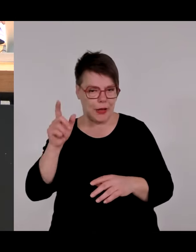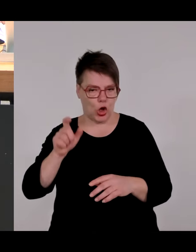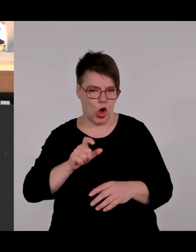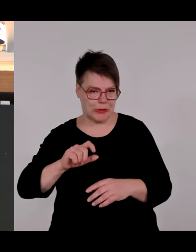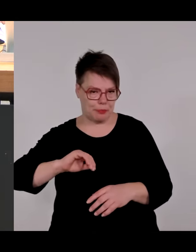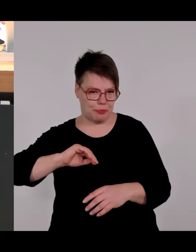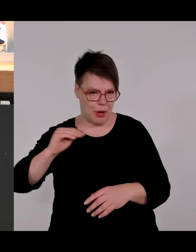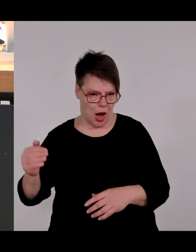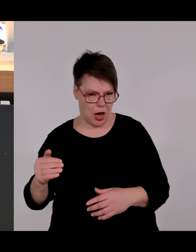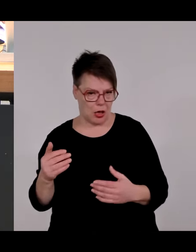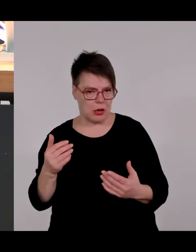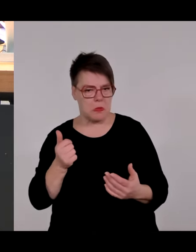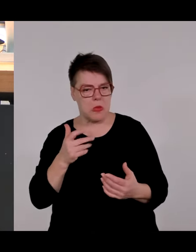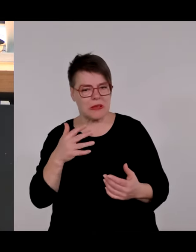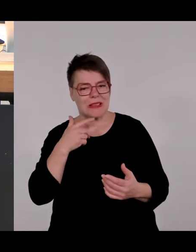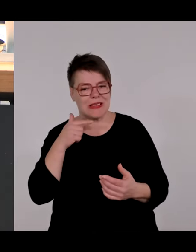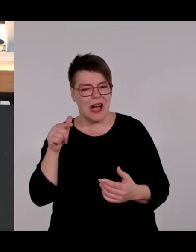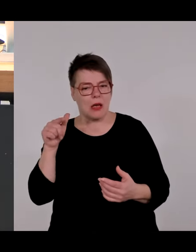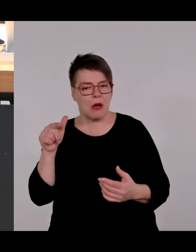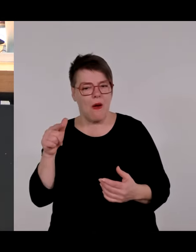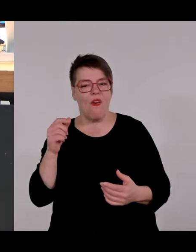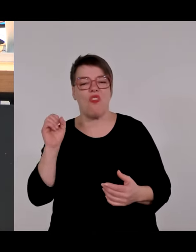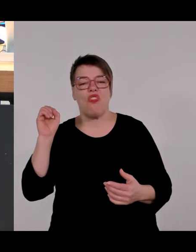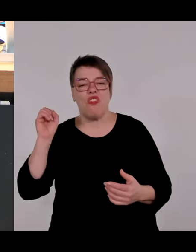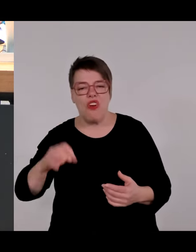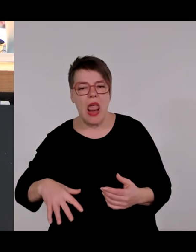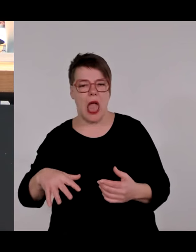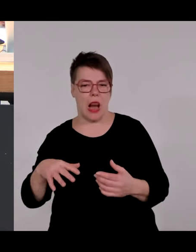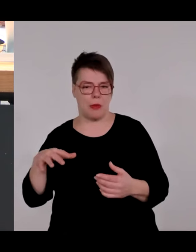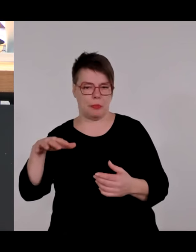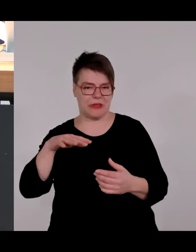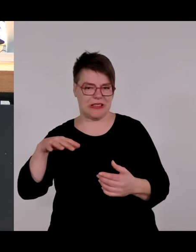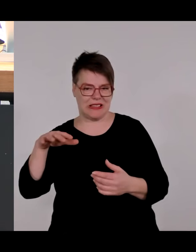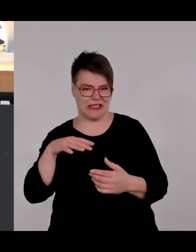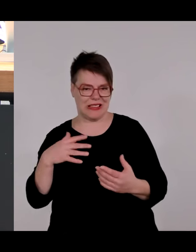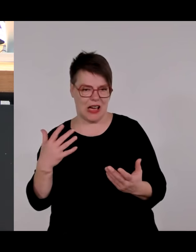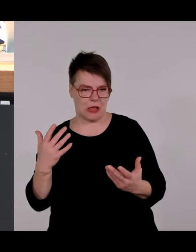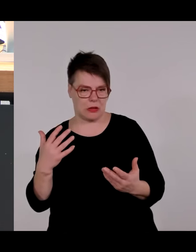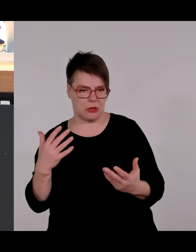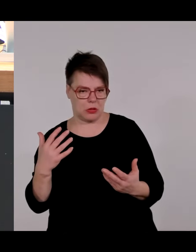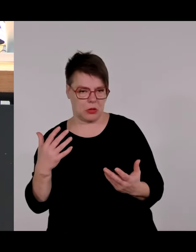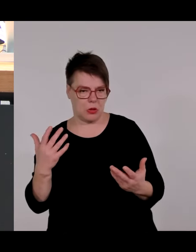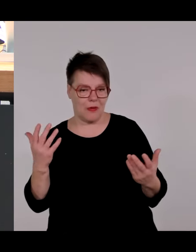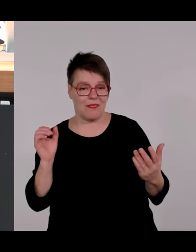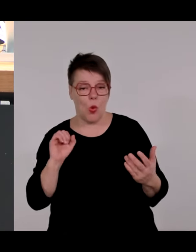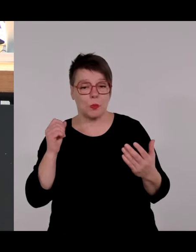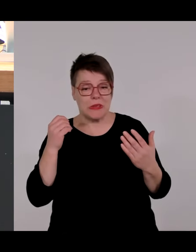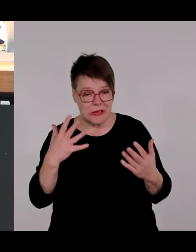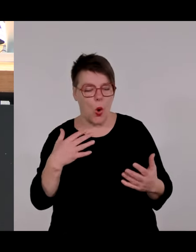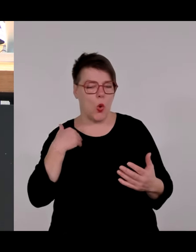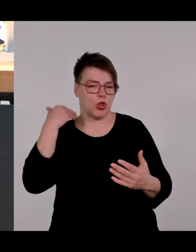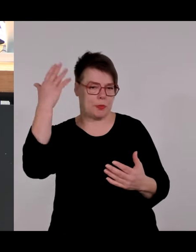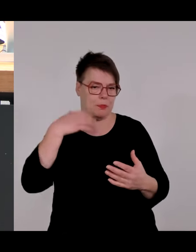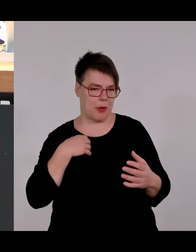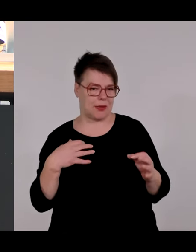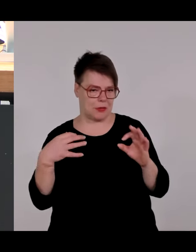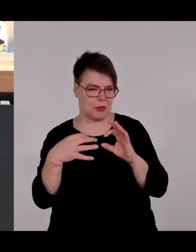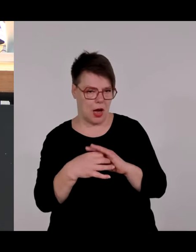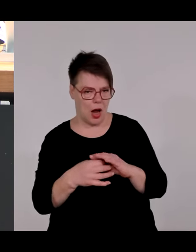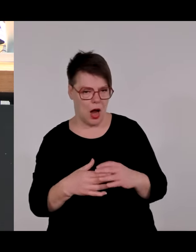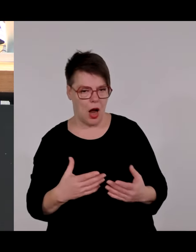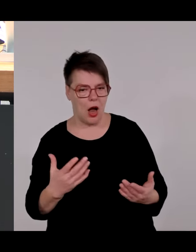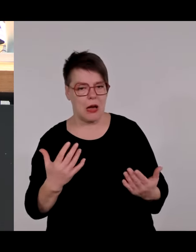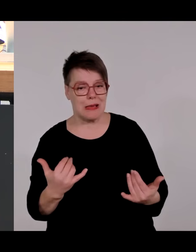gerade auch ein großes Thema. Ja? Wir debattieren über Zäune, über Mauern und Ähnliches. Und ich erinnerte mich in Vorbereitung zu der Debatte an